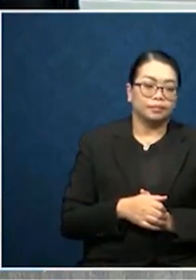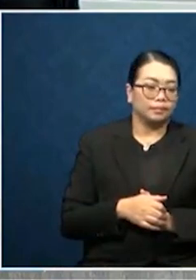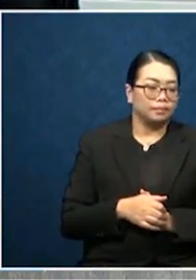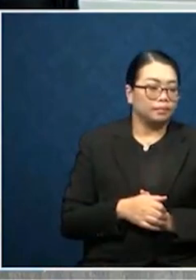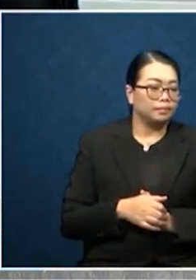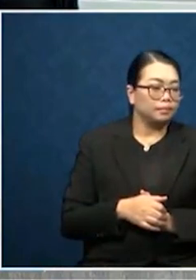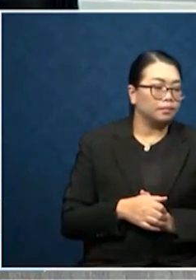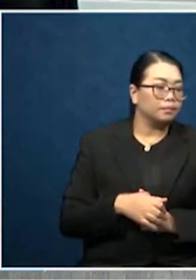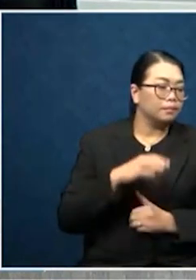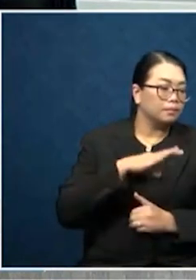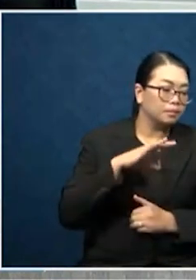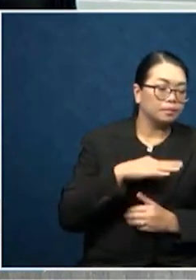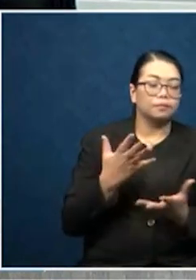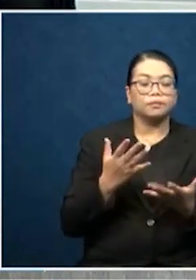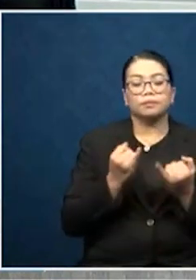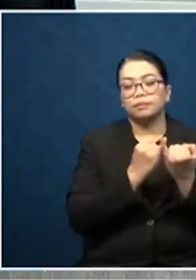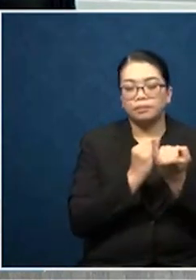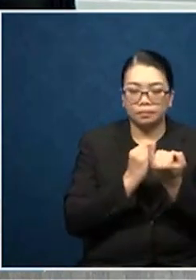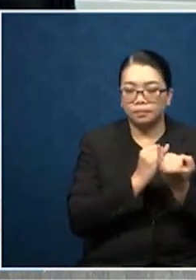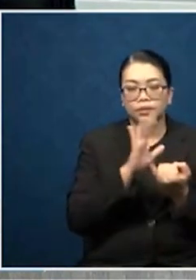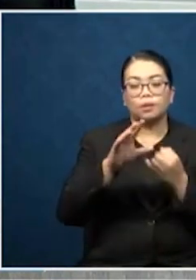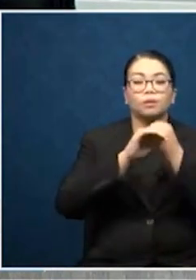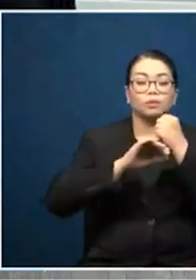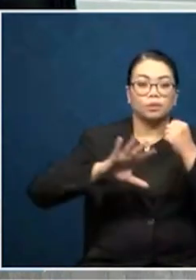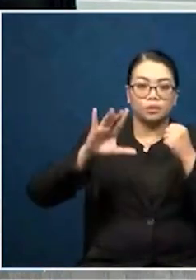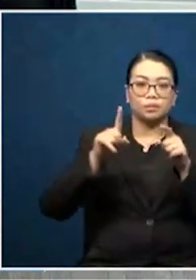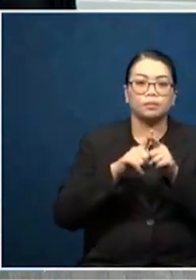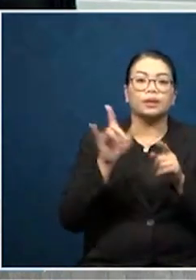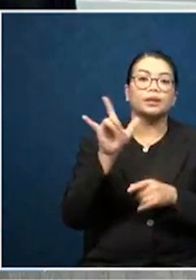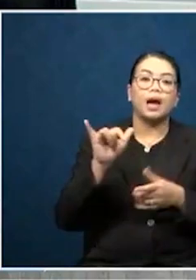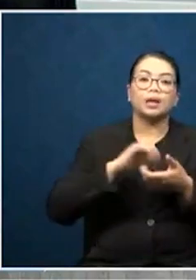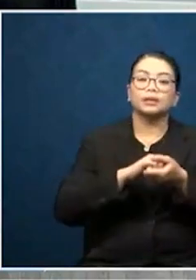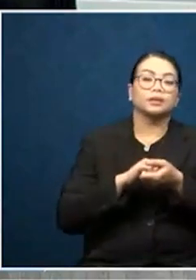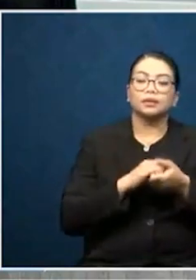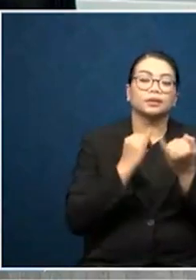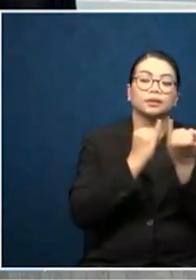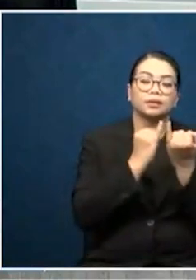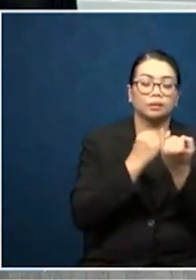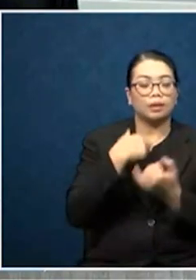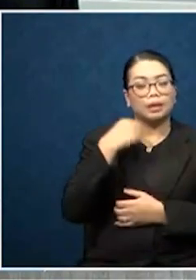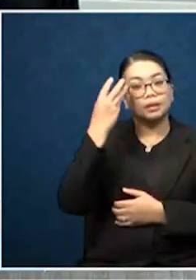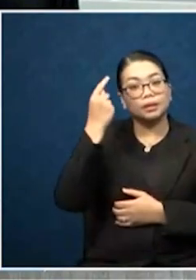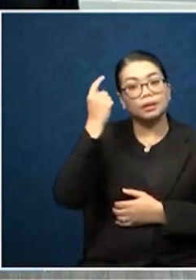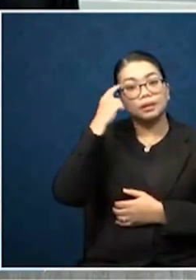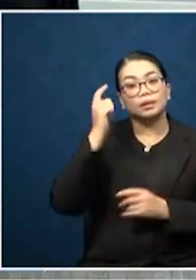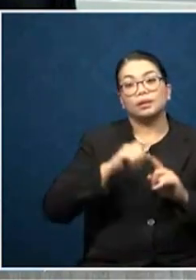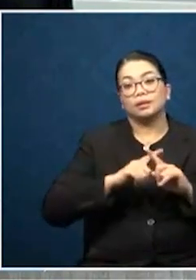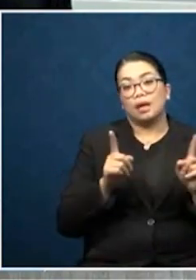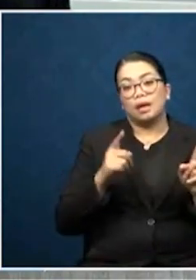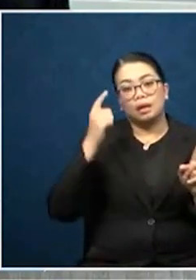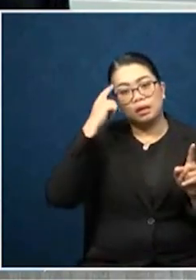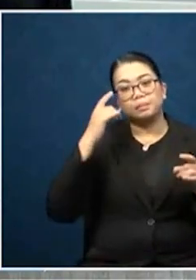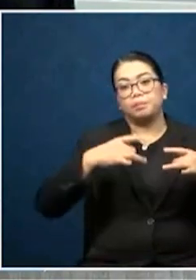ช.เดินทางไปต่างประเทศทุกคนไม่มีใครทำงานอยู่ที่ไทยเลยสิ่งที่เกิดขึ้นกระทบภาพลักษณ์ประธานกสท